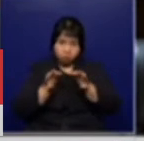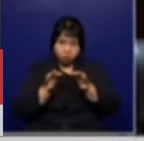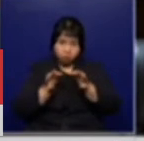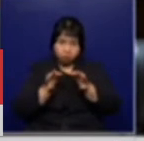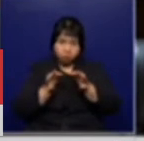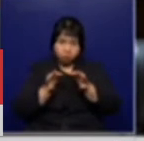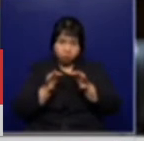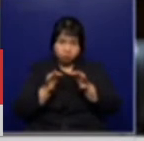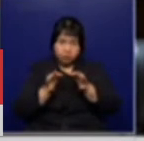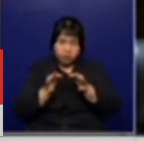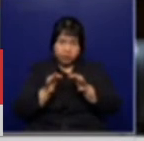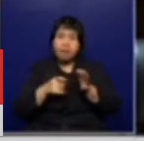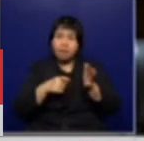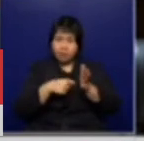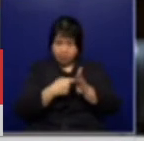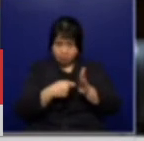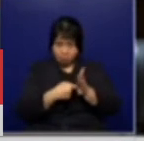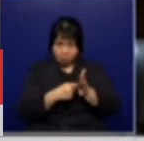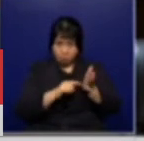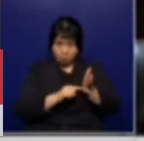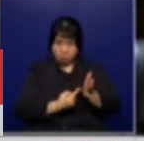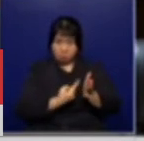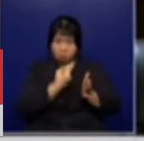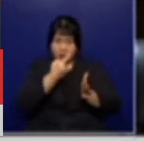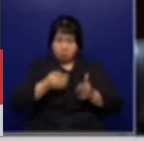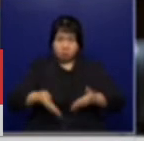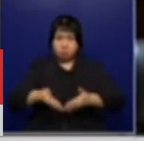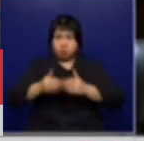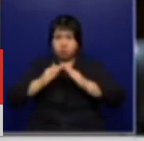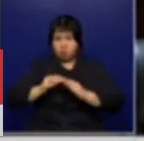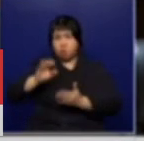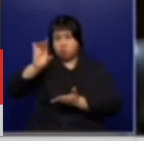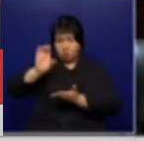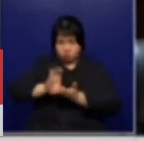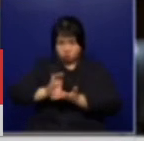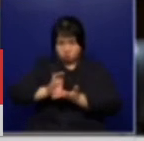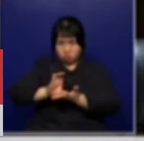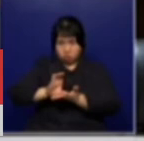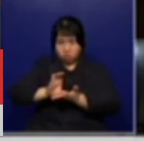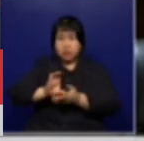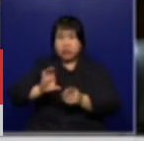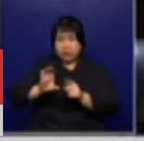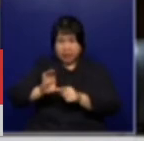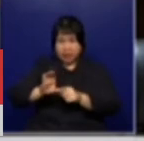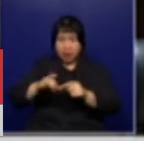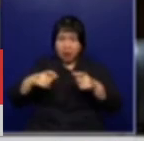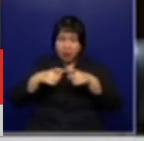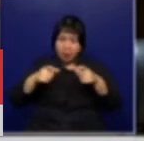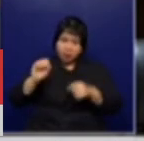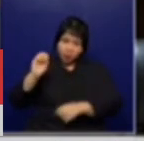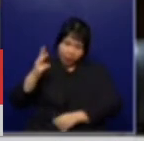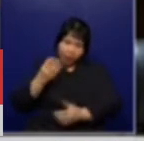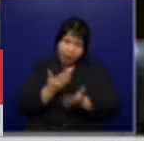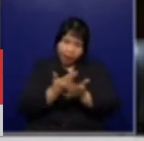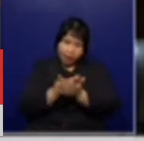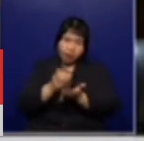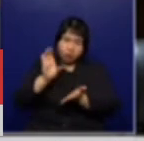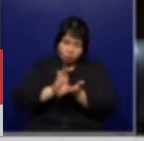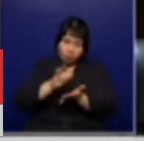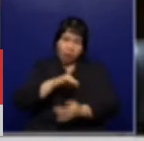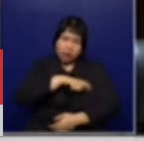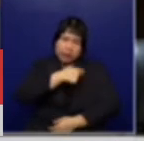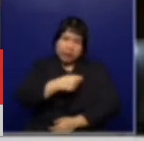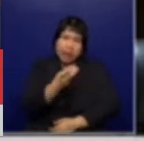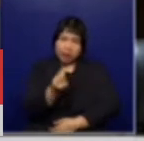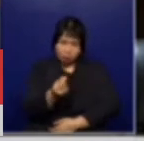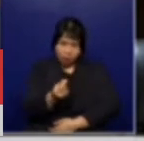ว่าแท้จริงแล้วตั้งแต่มีการตั้งกองทุนประชารัฐนี้ขึ้นมามีการใช้เงินไปแล้วทั้งหมดเท่าไหร่และเพราะเหตุใ